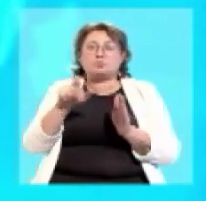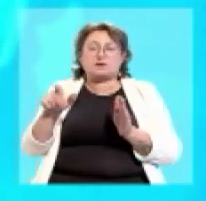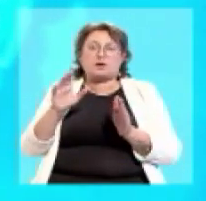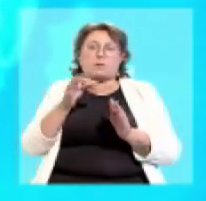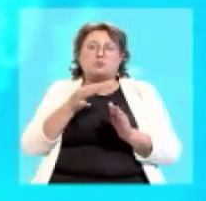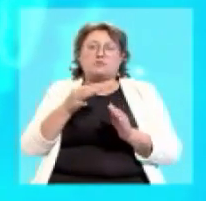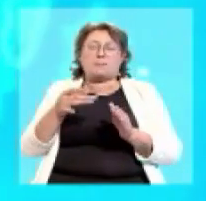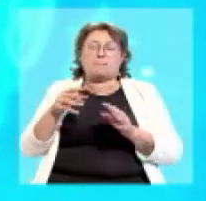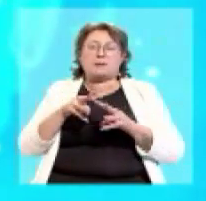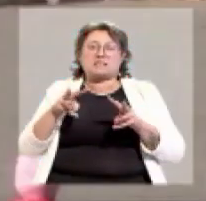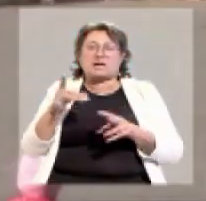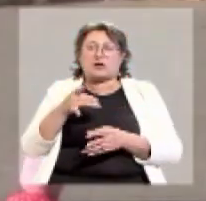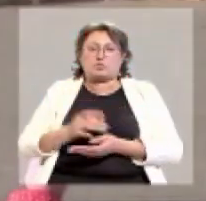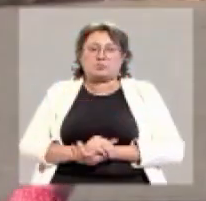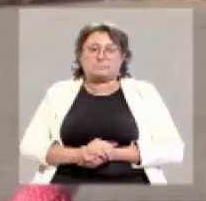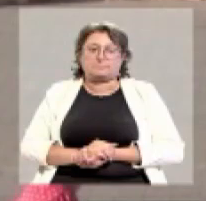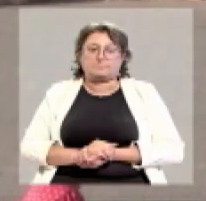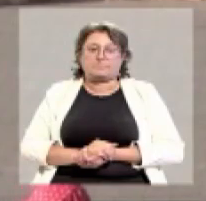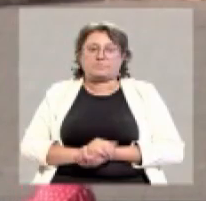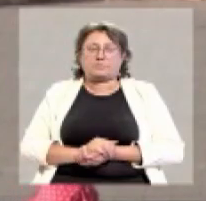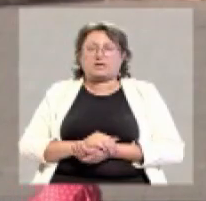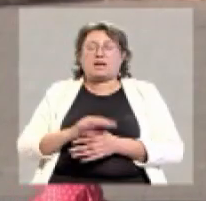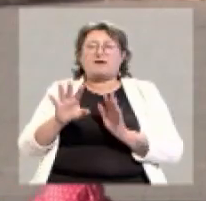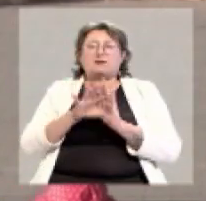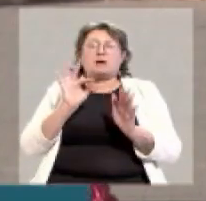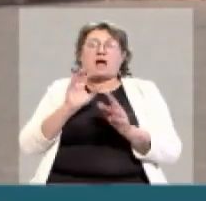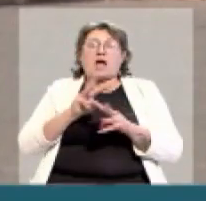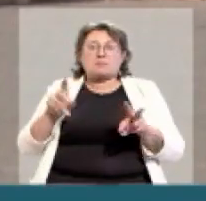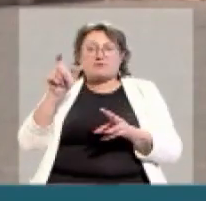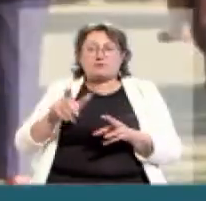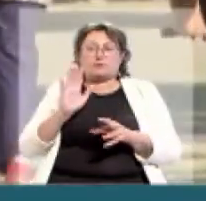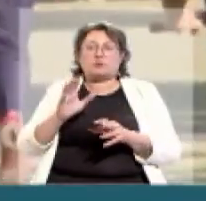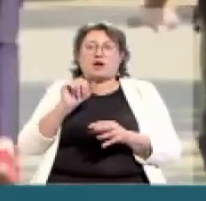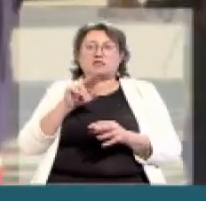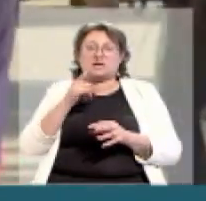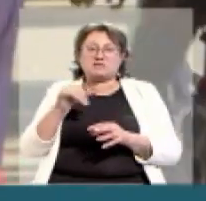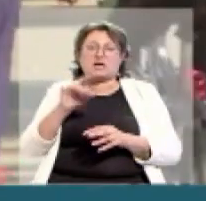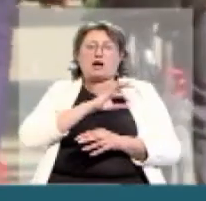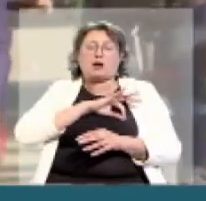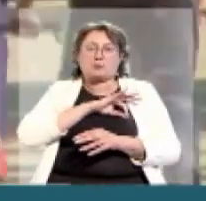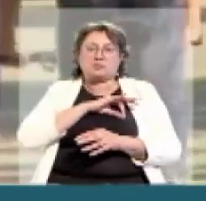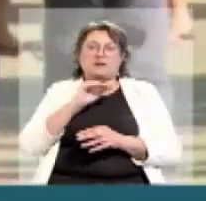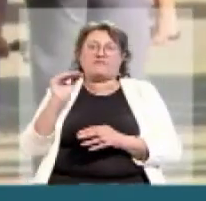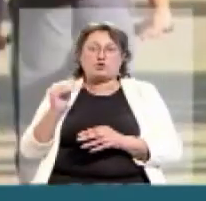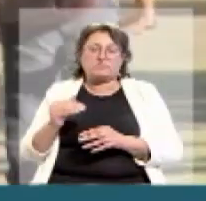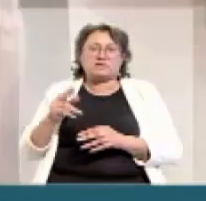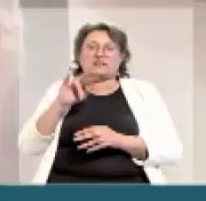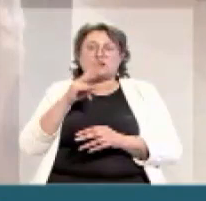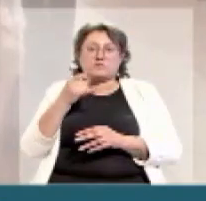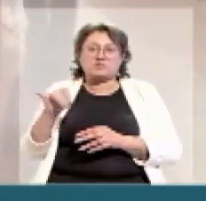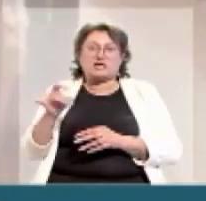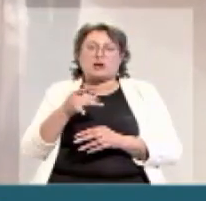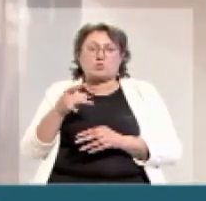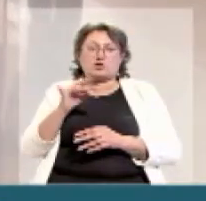областного маслихата районах. Итак, выборы акимов состоятся в Алтынсаринском, Карабалыкском, Федоровском,